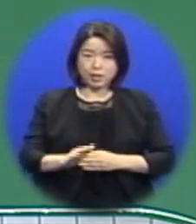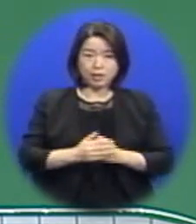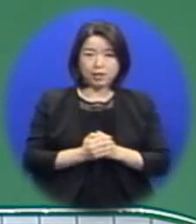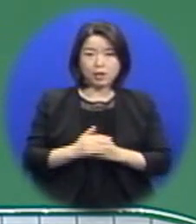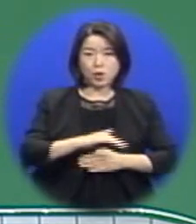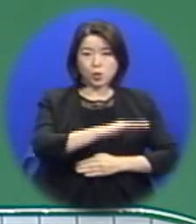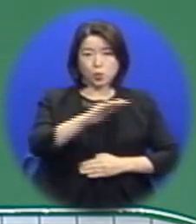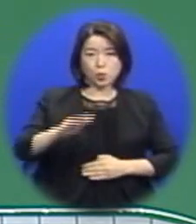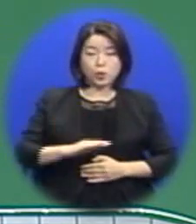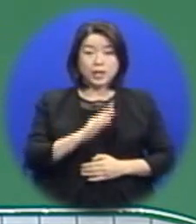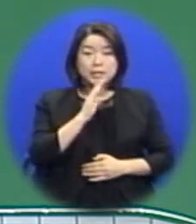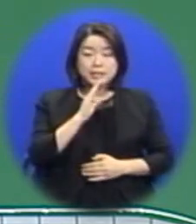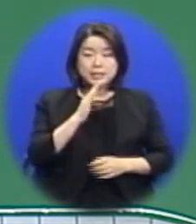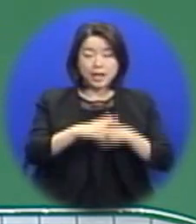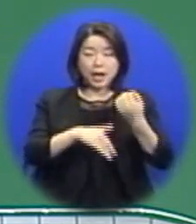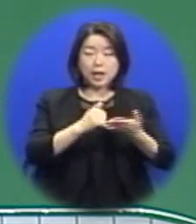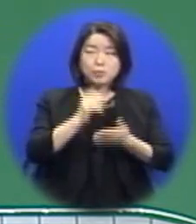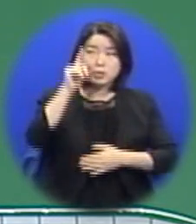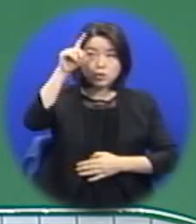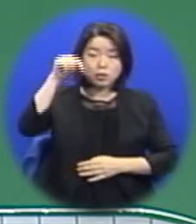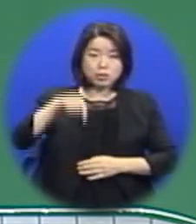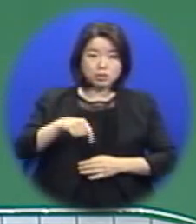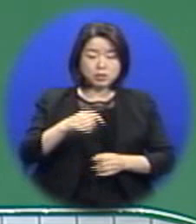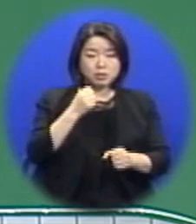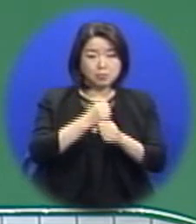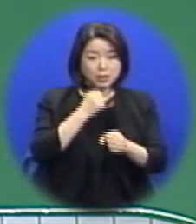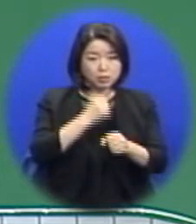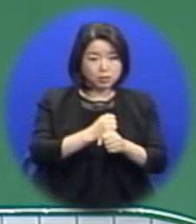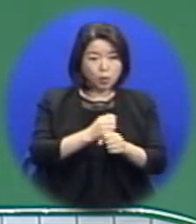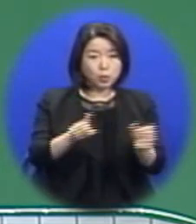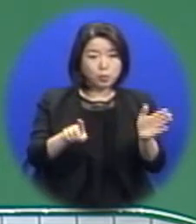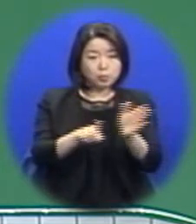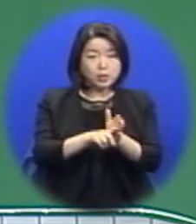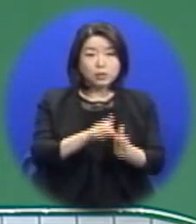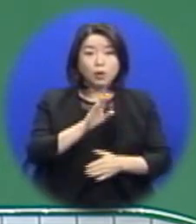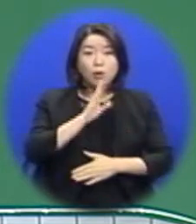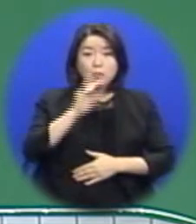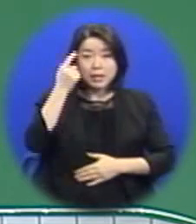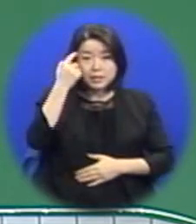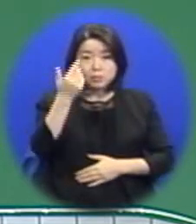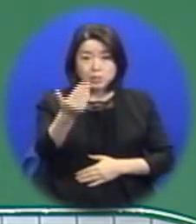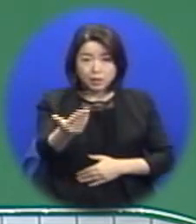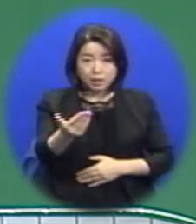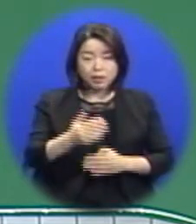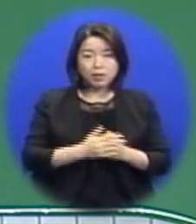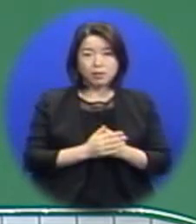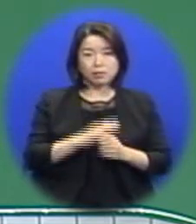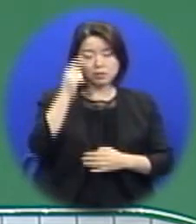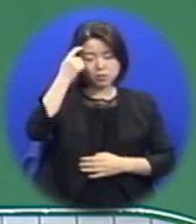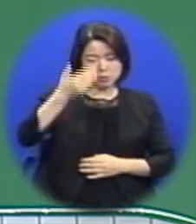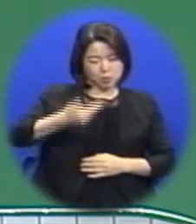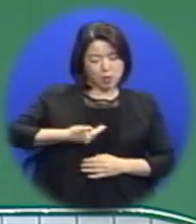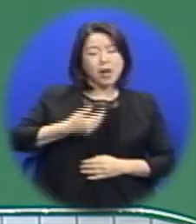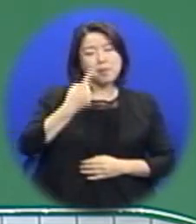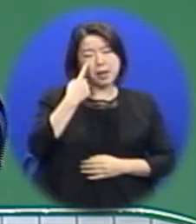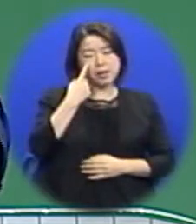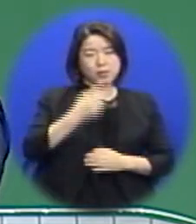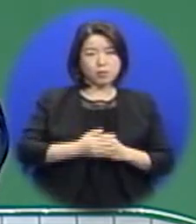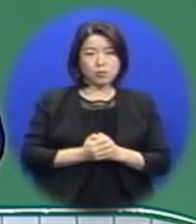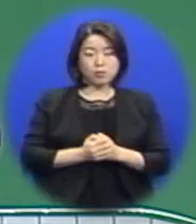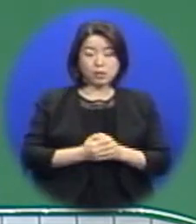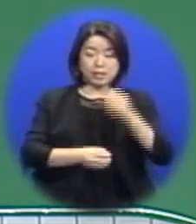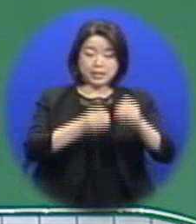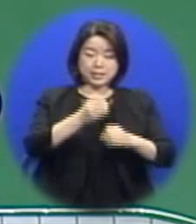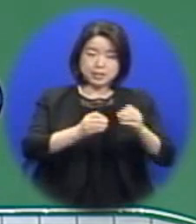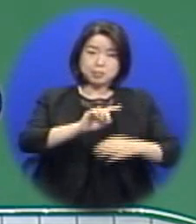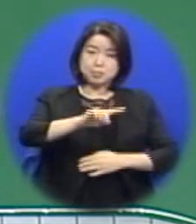우리가 진짜 하나님이 천지를 창조하셨다고 믿는 겁니까? 그 질문을 해봐야 됩니다. 이 시편